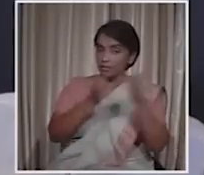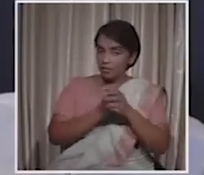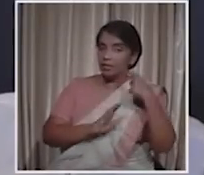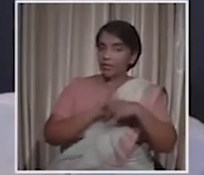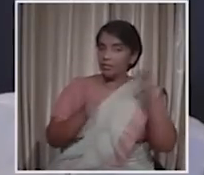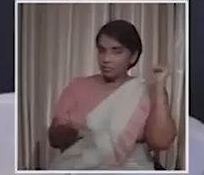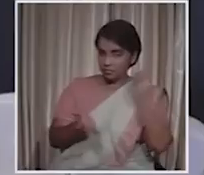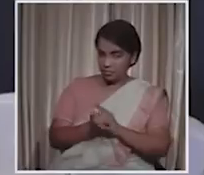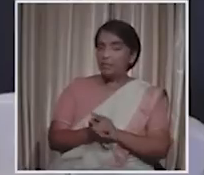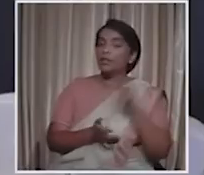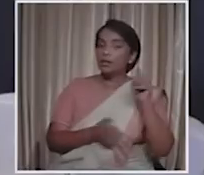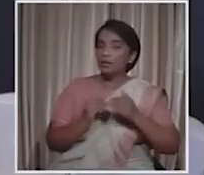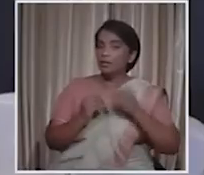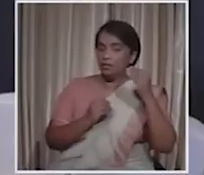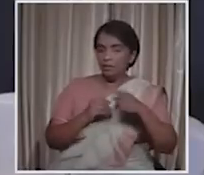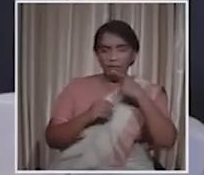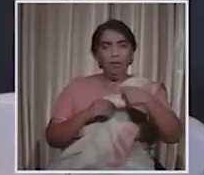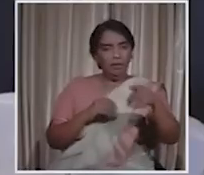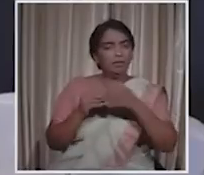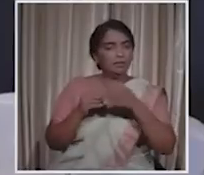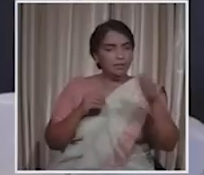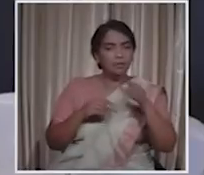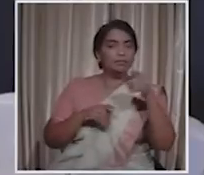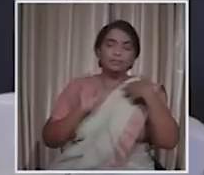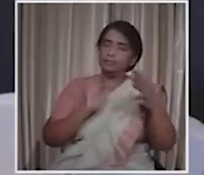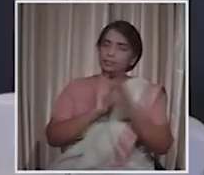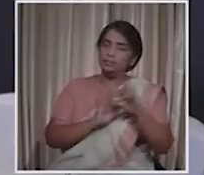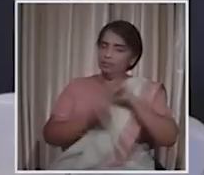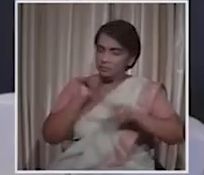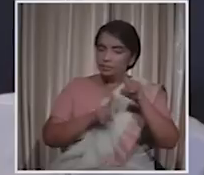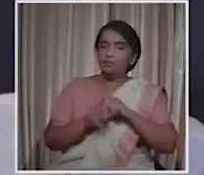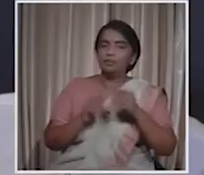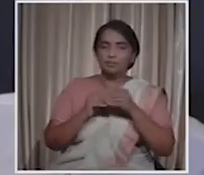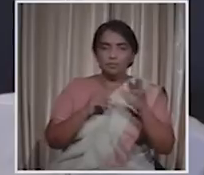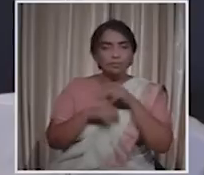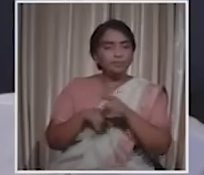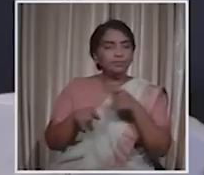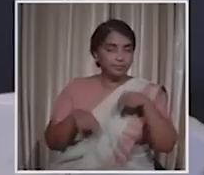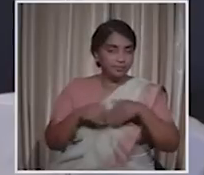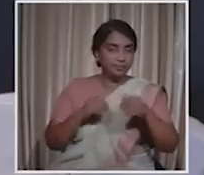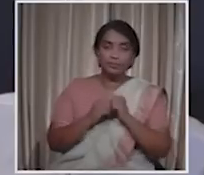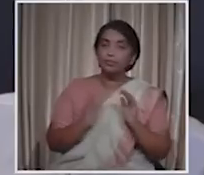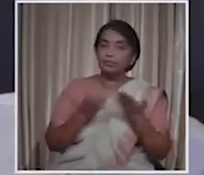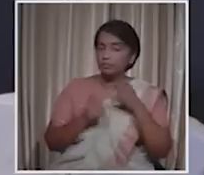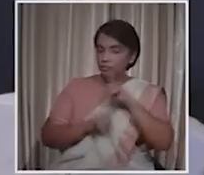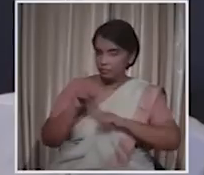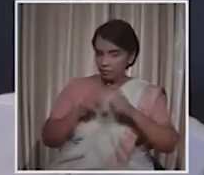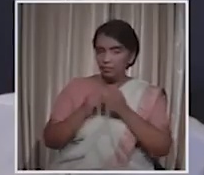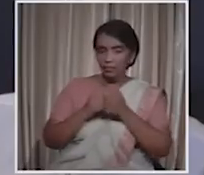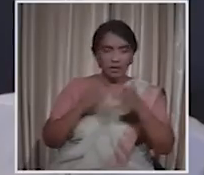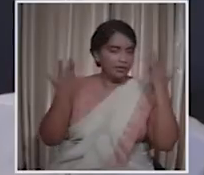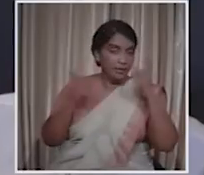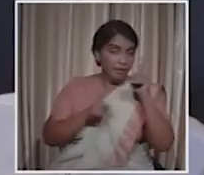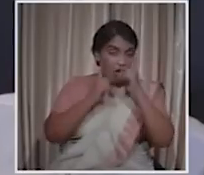ලංකාවට පැමිණියා. ඉදිරි දින කීපය පුරාම ඔවුන් සමග සාකච්ඡා පවත්වනවා. මේ වන විට ආරම්භක සාකච්ඡා පවත්වා